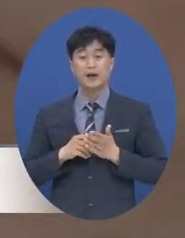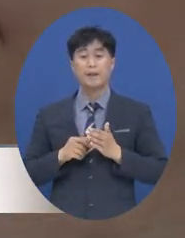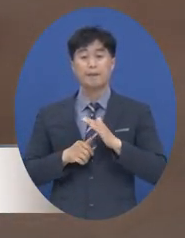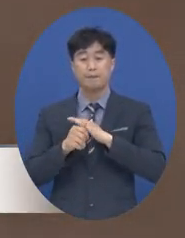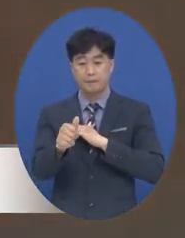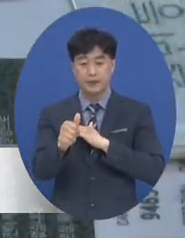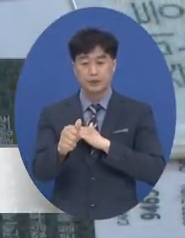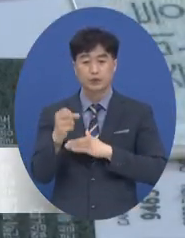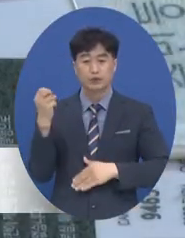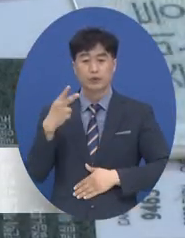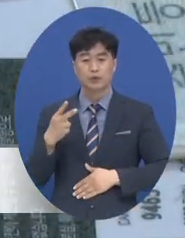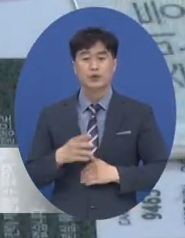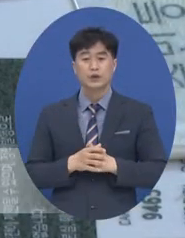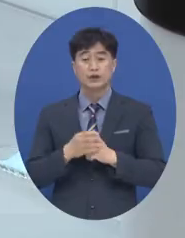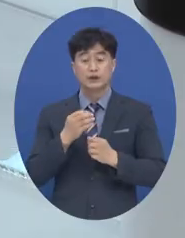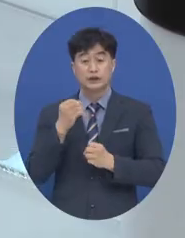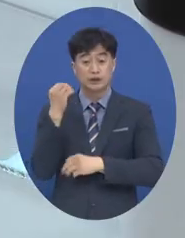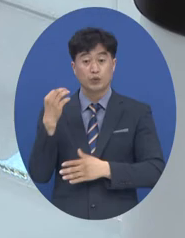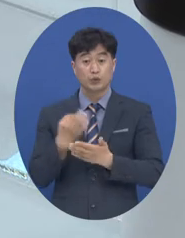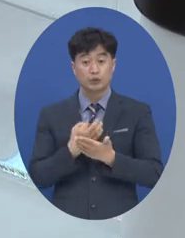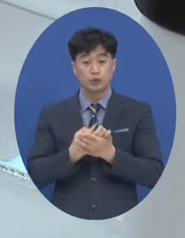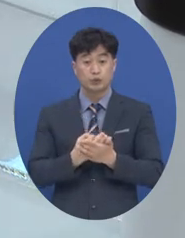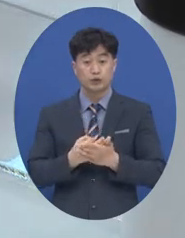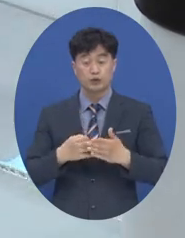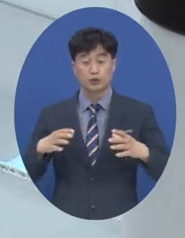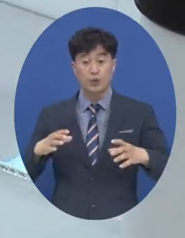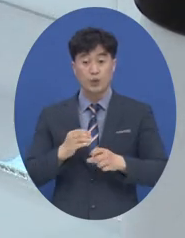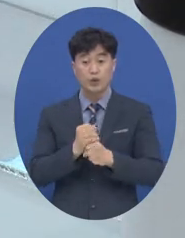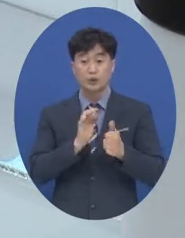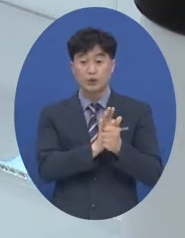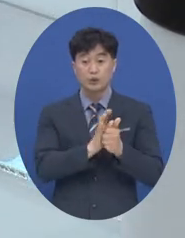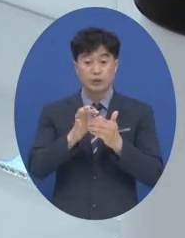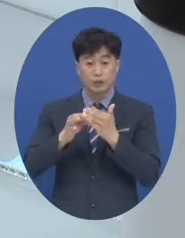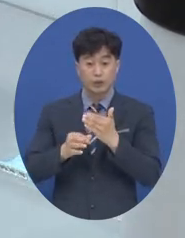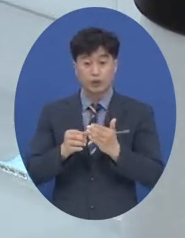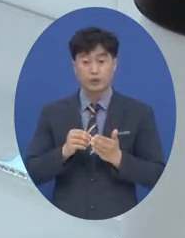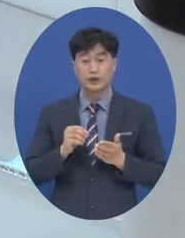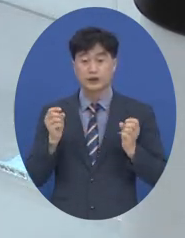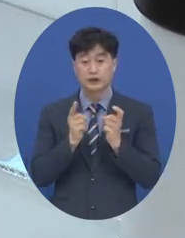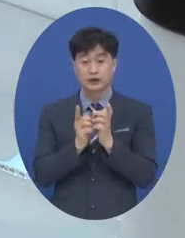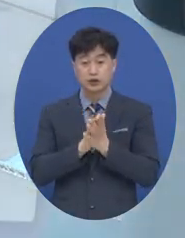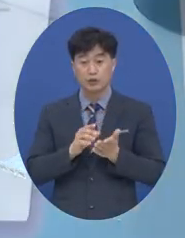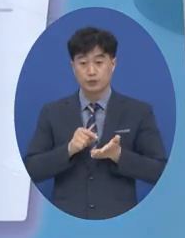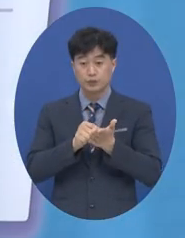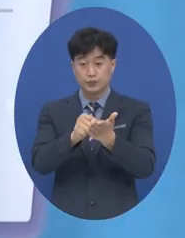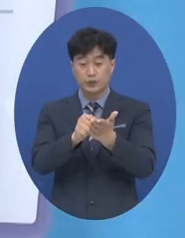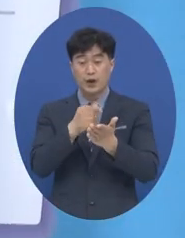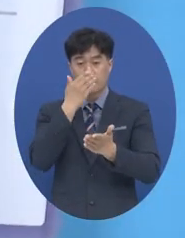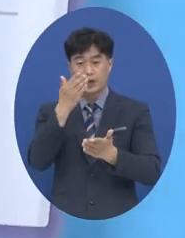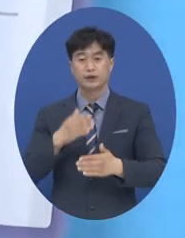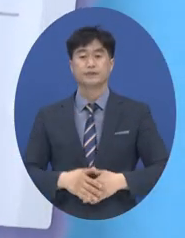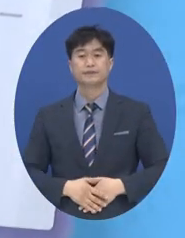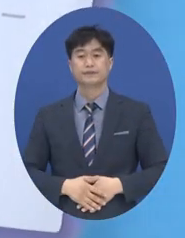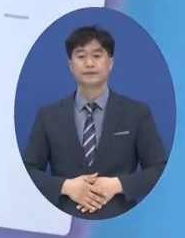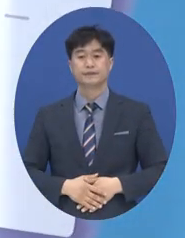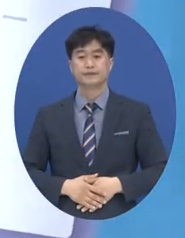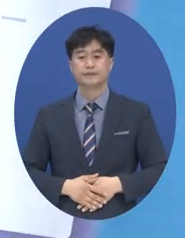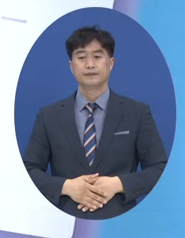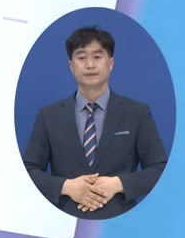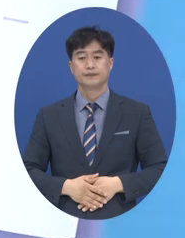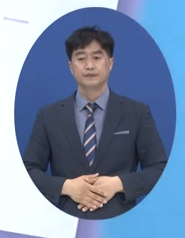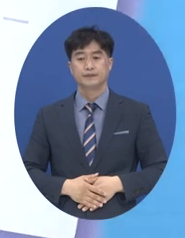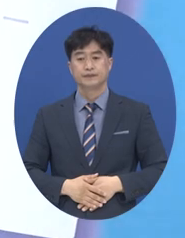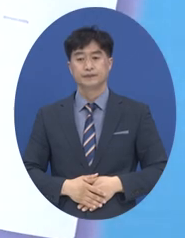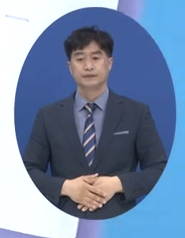방문하거나 농민기본소득 통합지원 시스템을 통해 직접 접수하면 됩니다. 경기지TV 구영슬입니다.